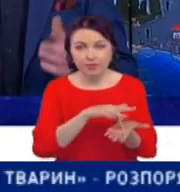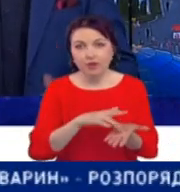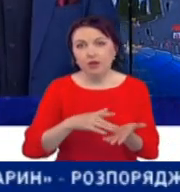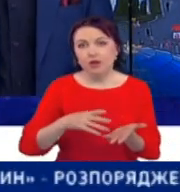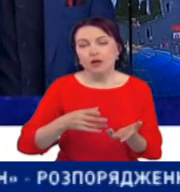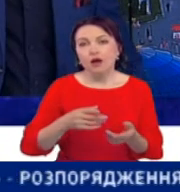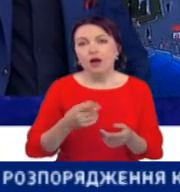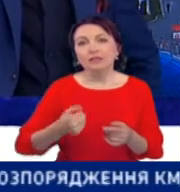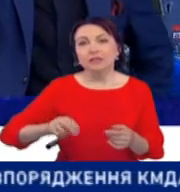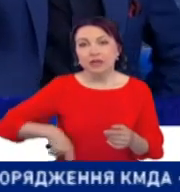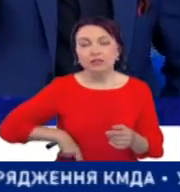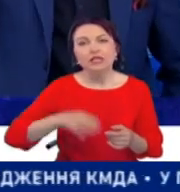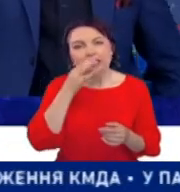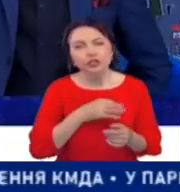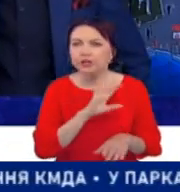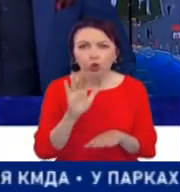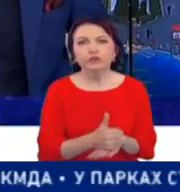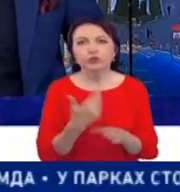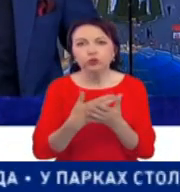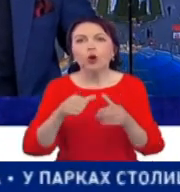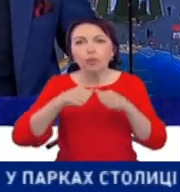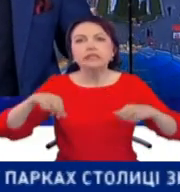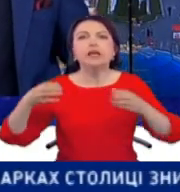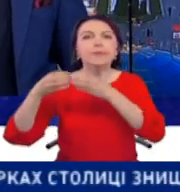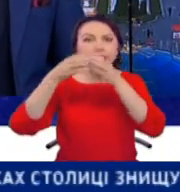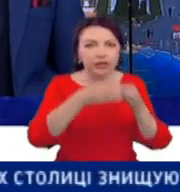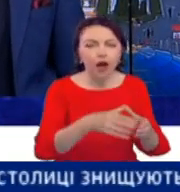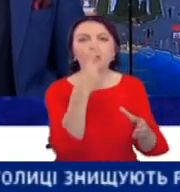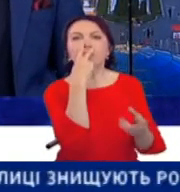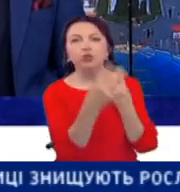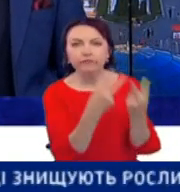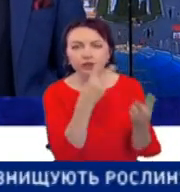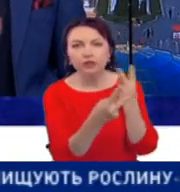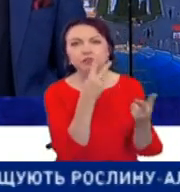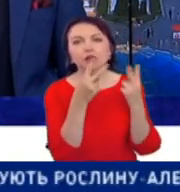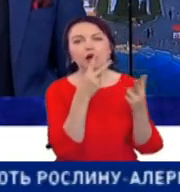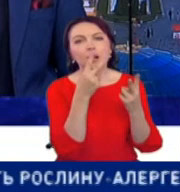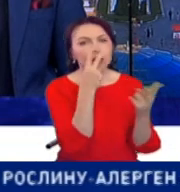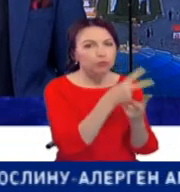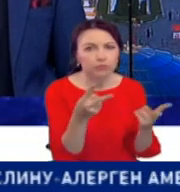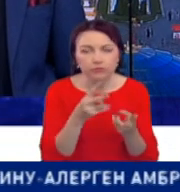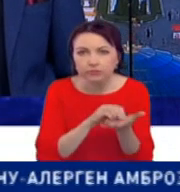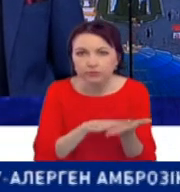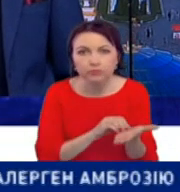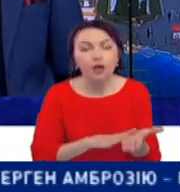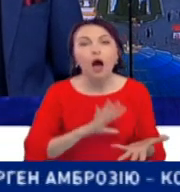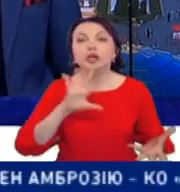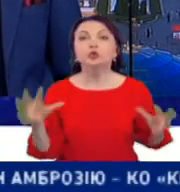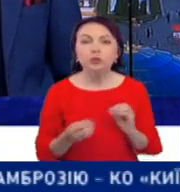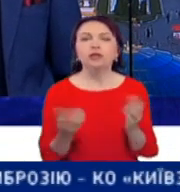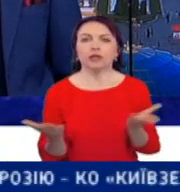матеріалі. Ви скажіть найголовніше. От вони приїхали, подивилися, вивчили матеріал. Вивчили матеріал. Який